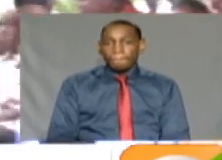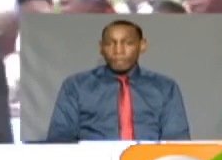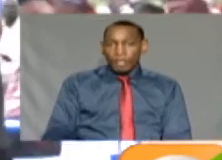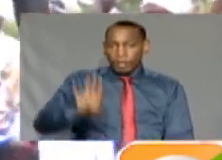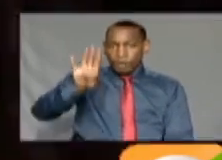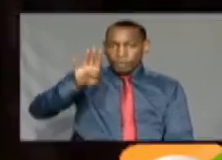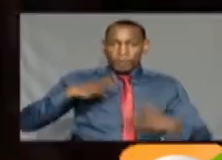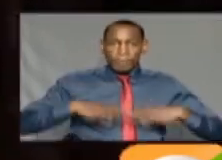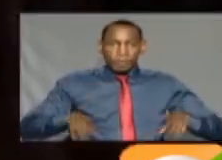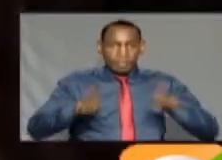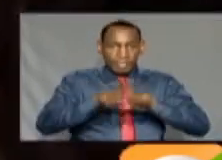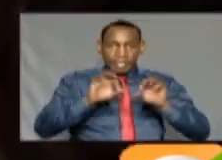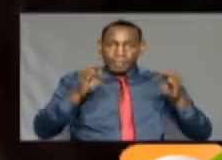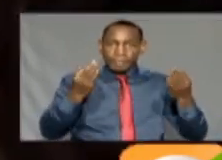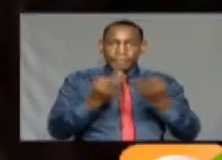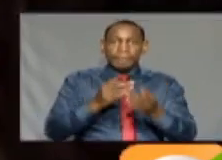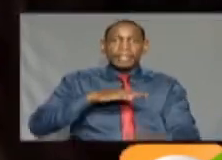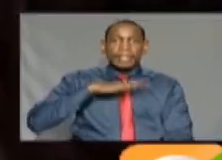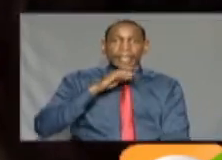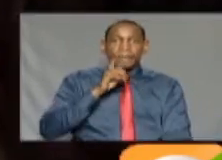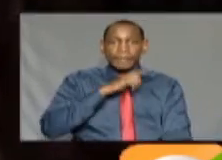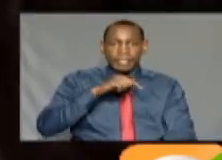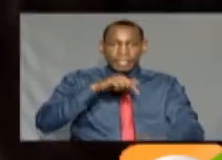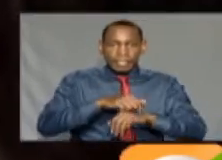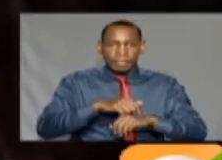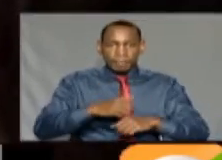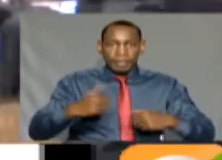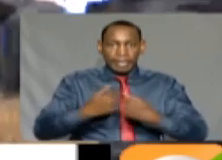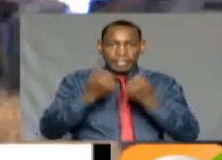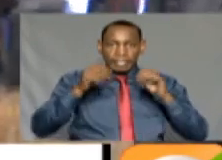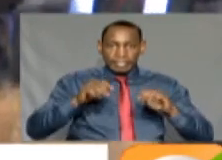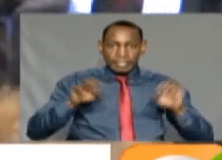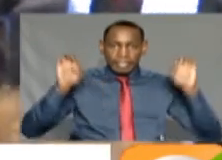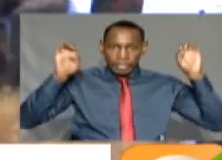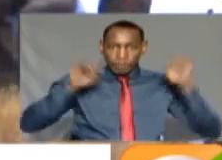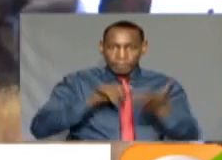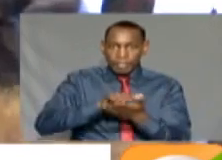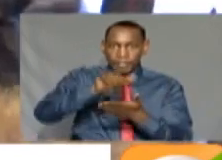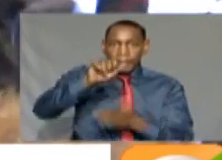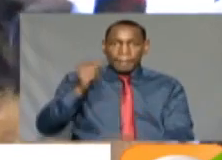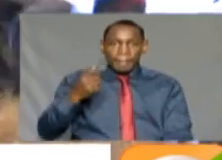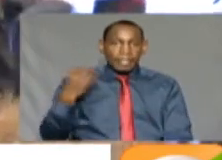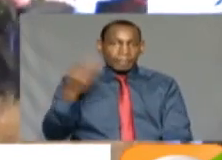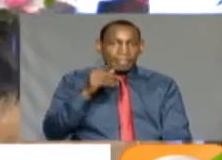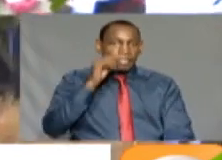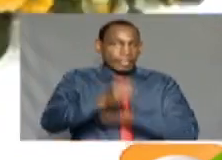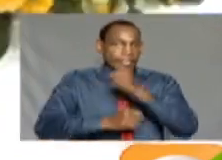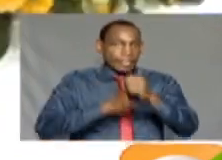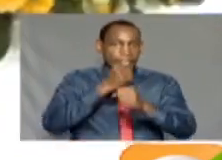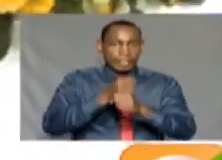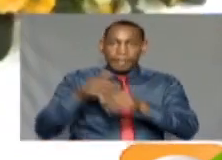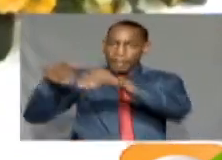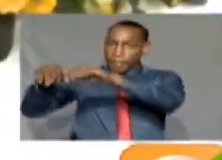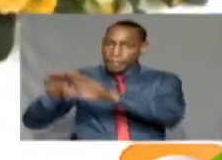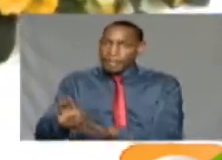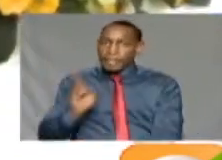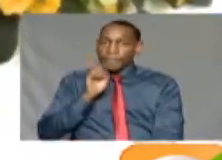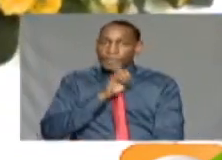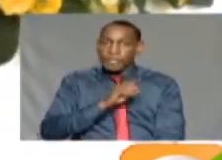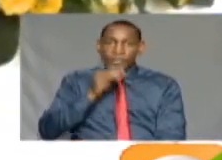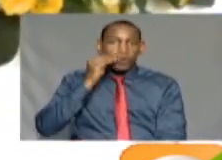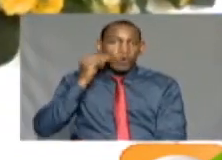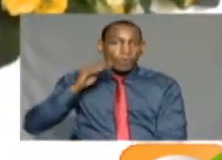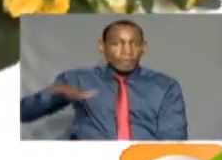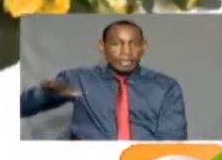Watu wanne wa familia moja walioangamia katika mkasa wa ndege Ethiopia mwezi Machi mwaka huu wamezikwa nyumbani